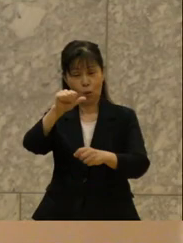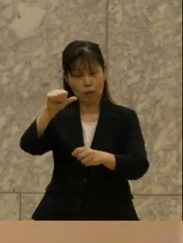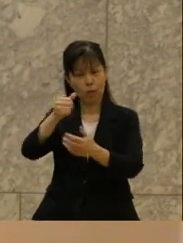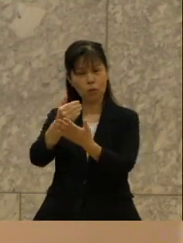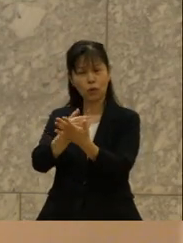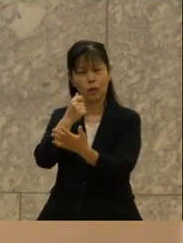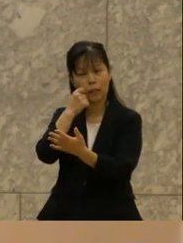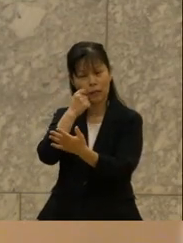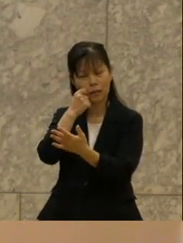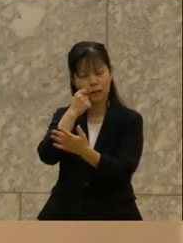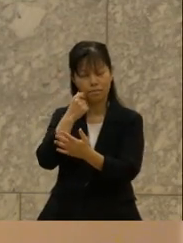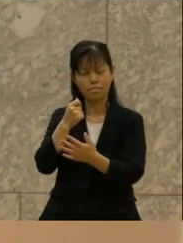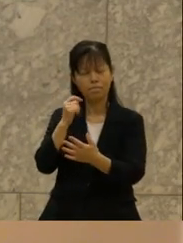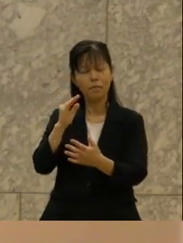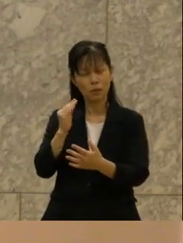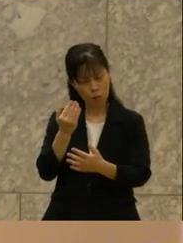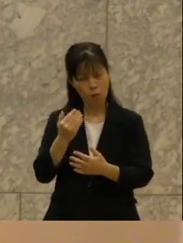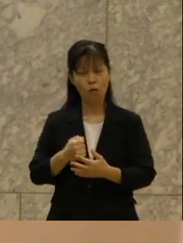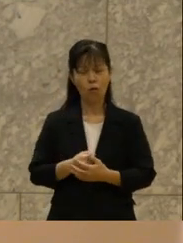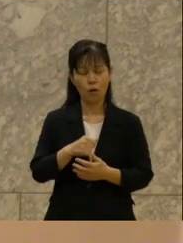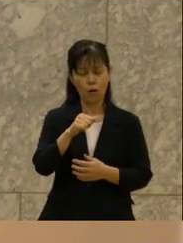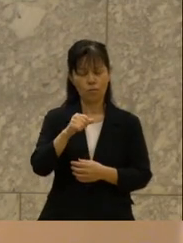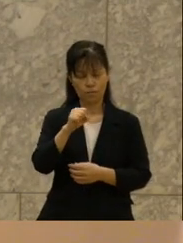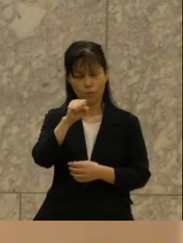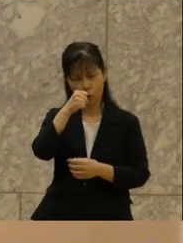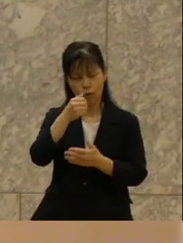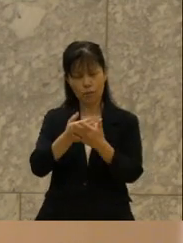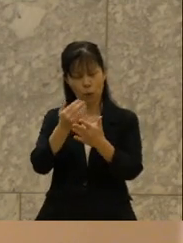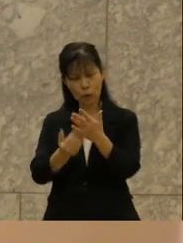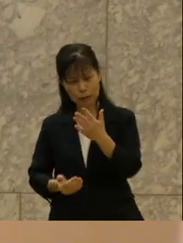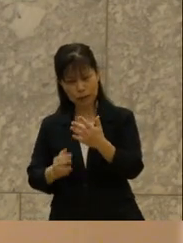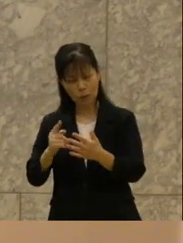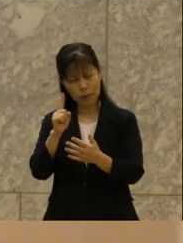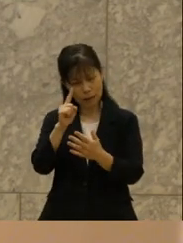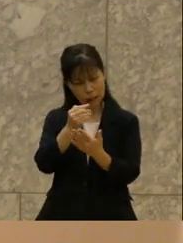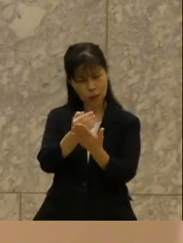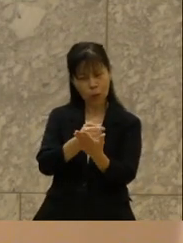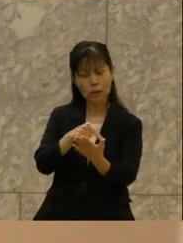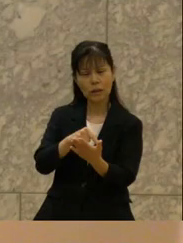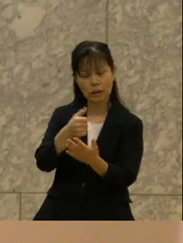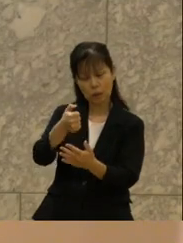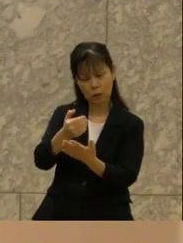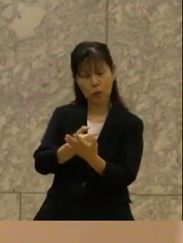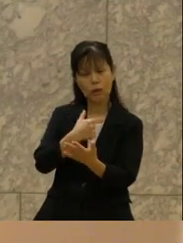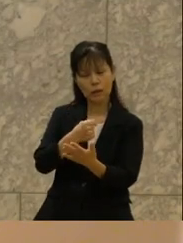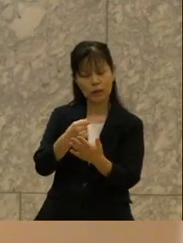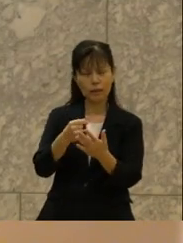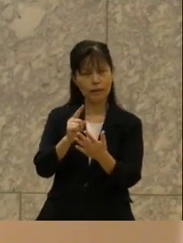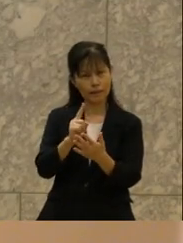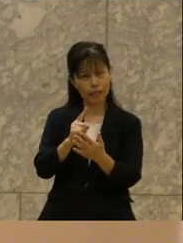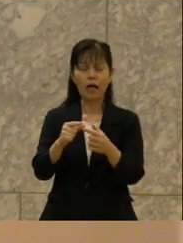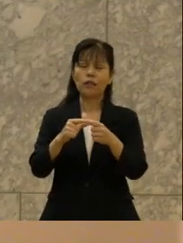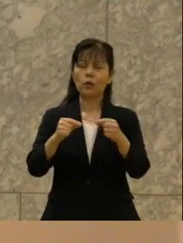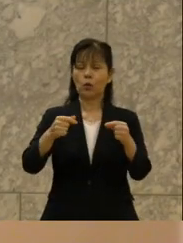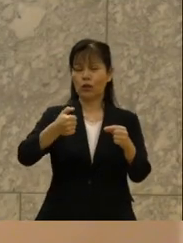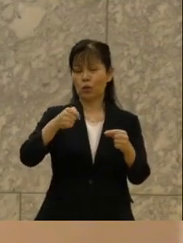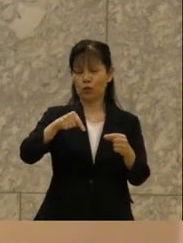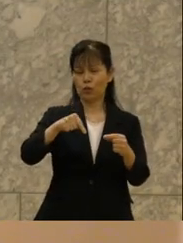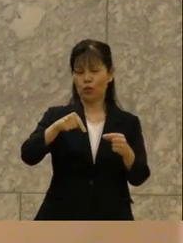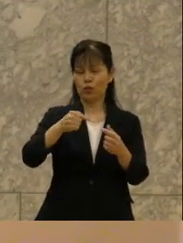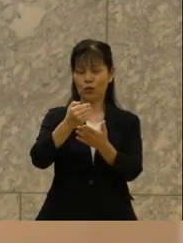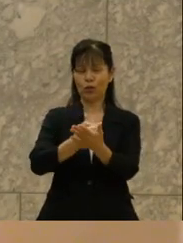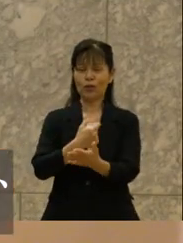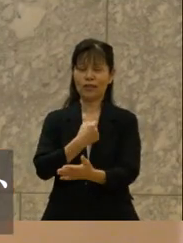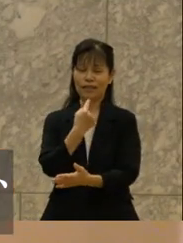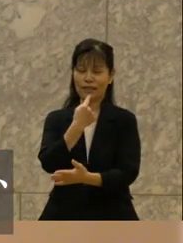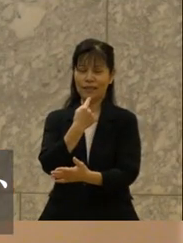残れなかったとしても5000円予選落ちでも何か残せるものがあるとしたら日本記録ぐらいしかないかなっていうのは思っ